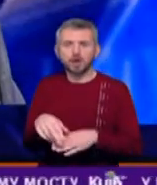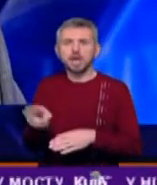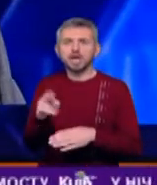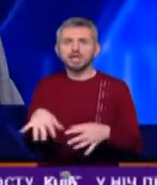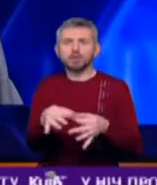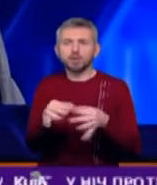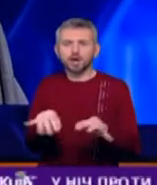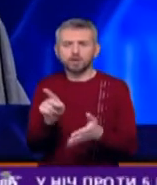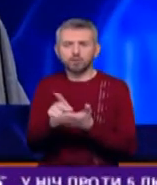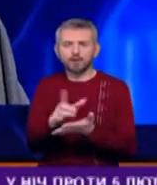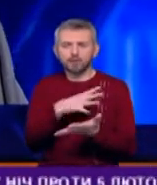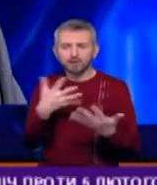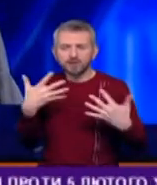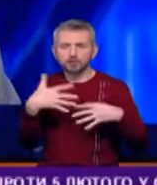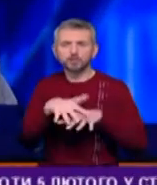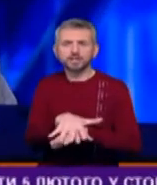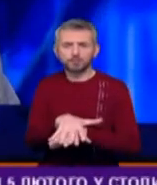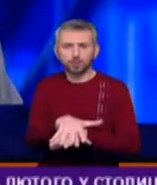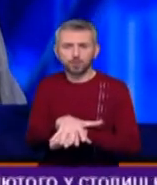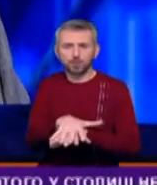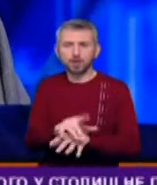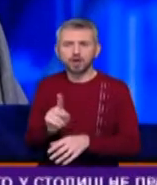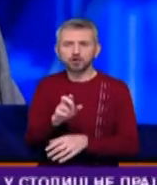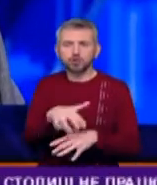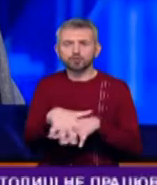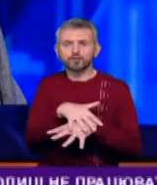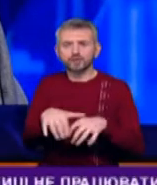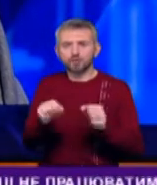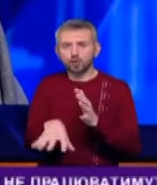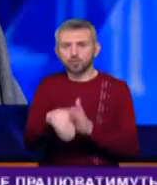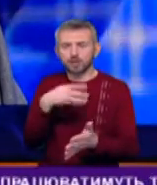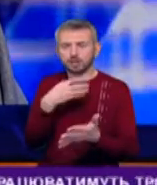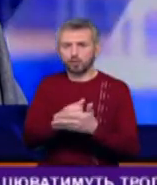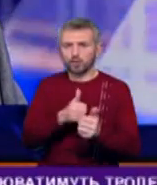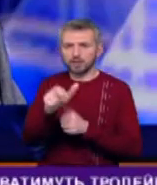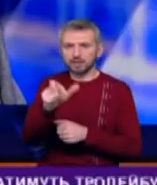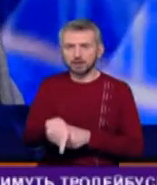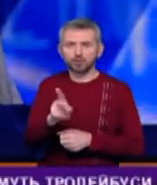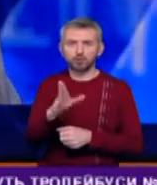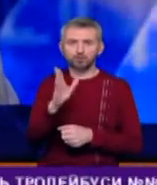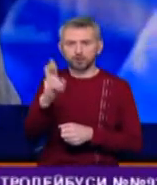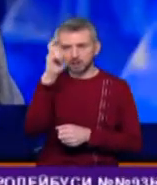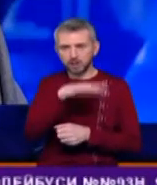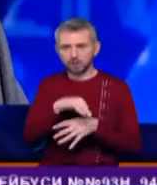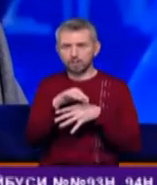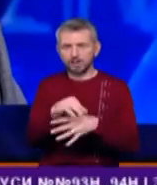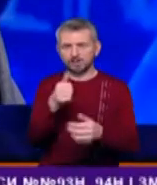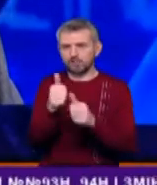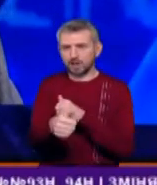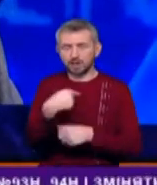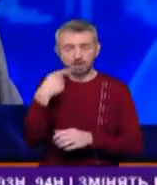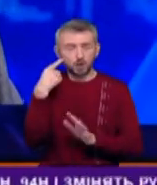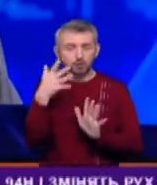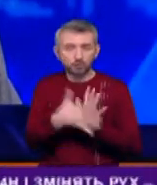бути інклюзивною в достатній мірі, щоб суспільство могло обрати свого лідера, який буде країну вести вперед. А ми